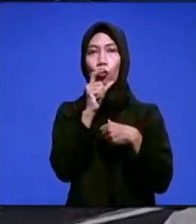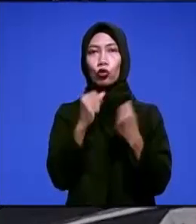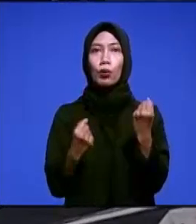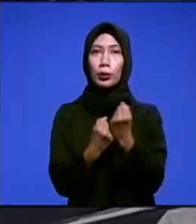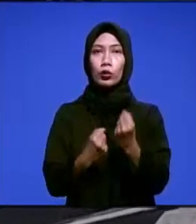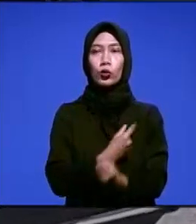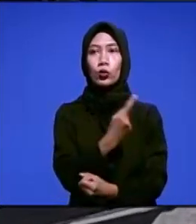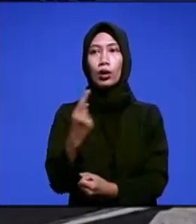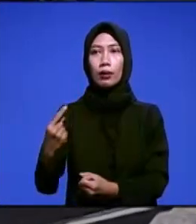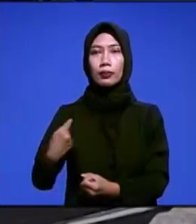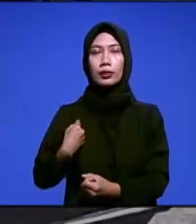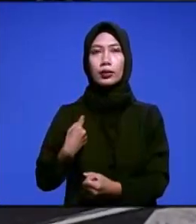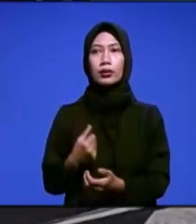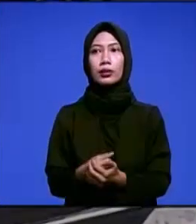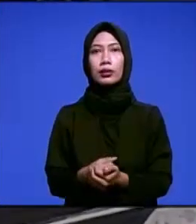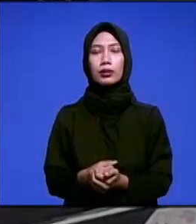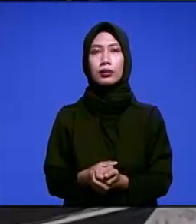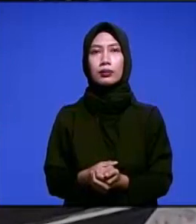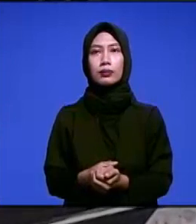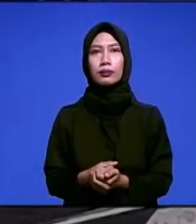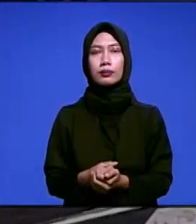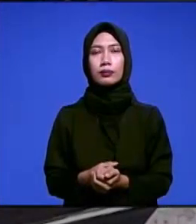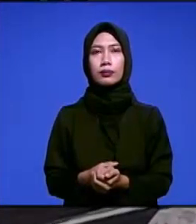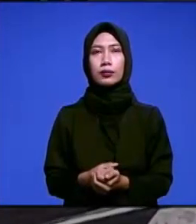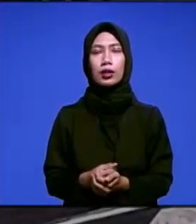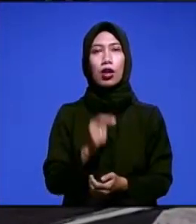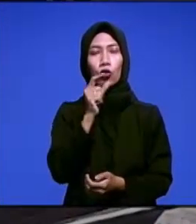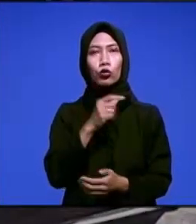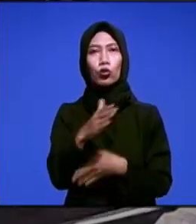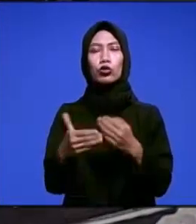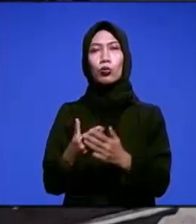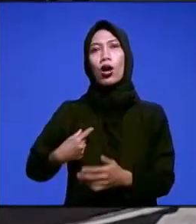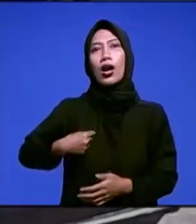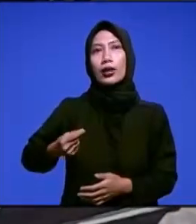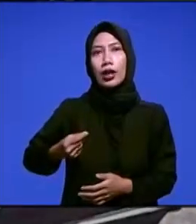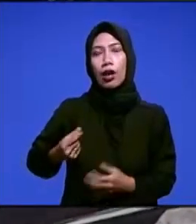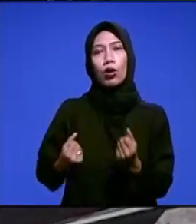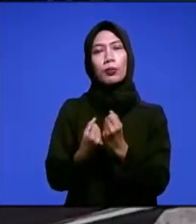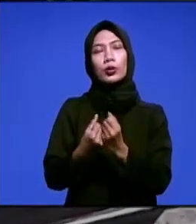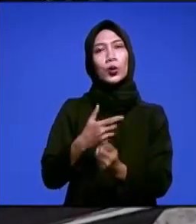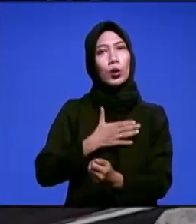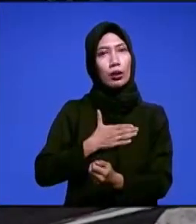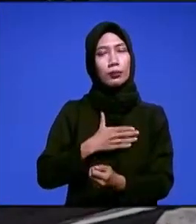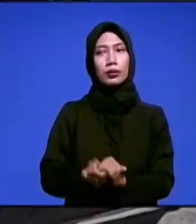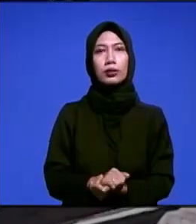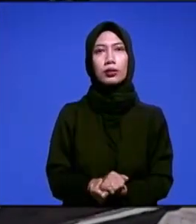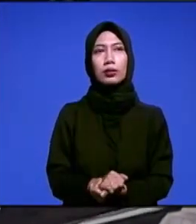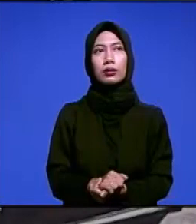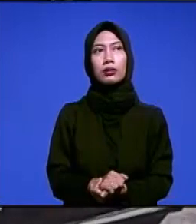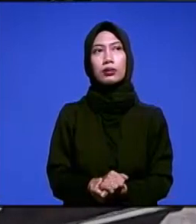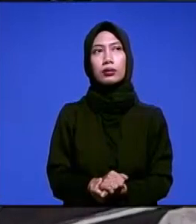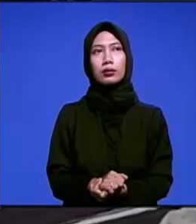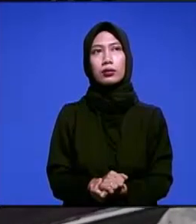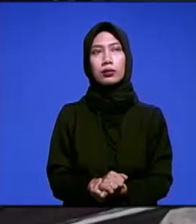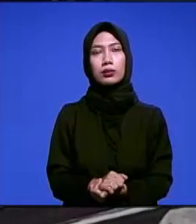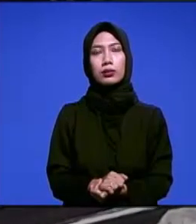simpatisan kader partai dan relawan Selimanan. Kami sudah menyiapkan masker dan